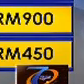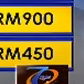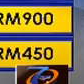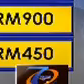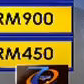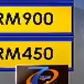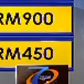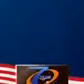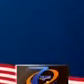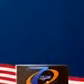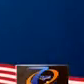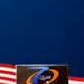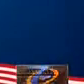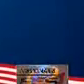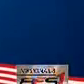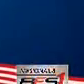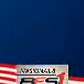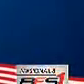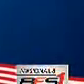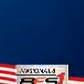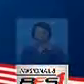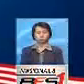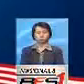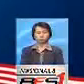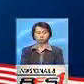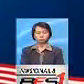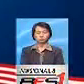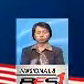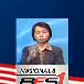di bawah RM2,000, BRIM akan